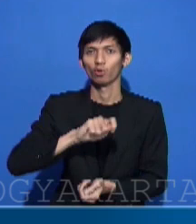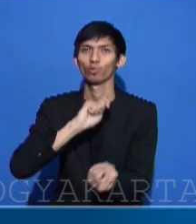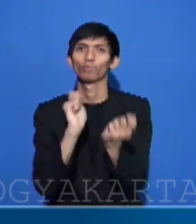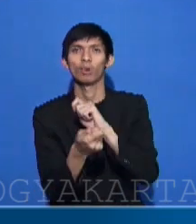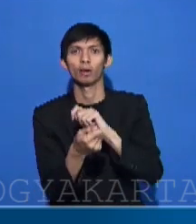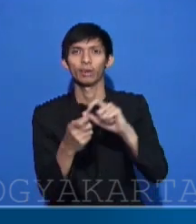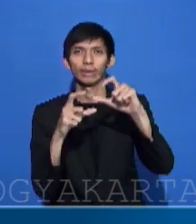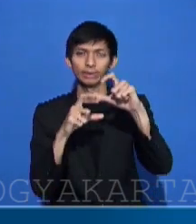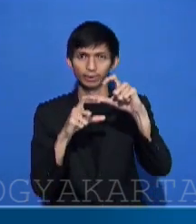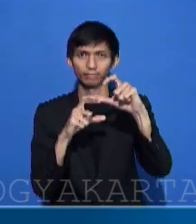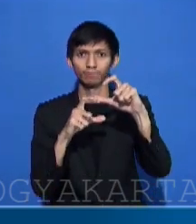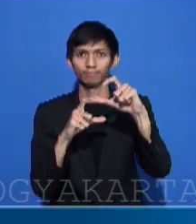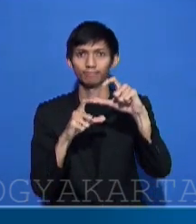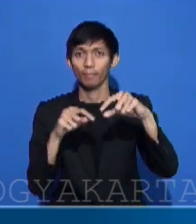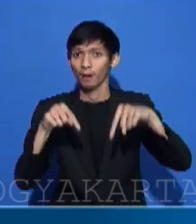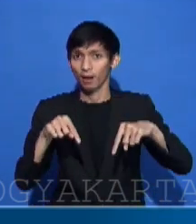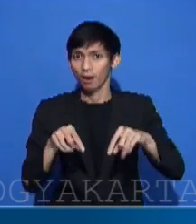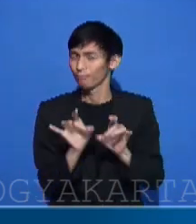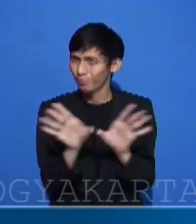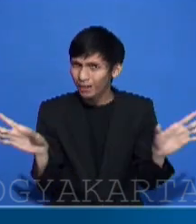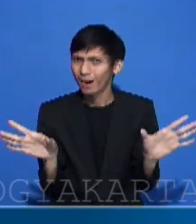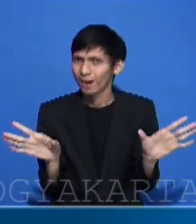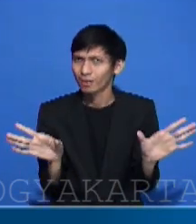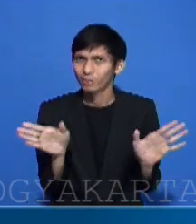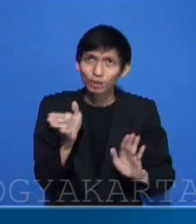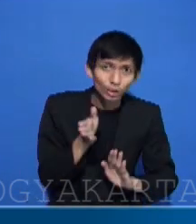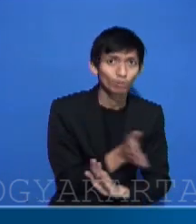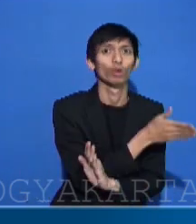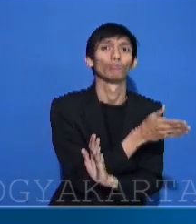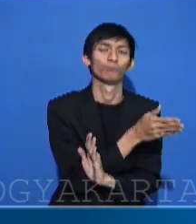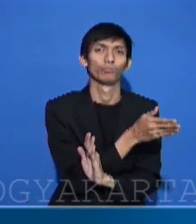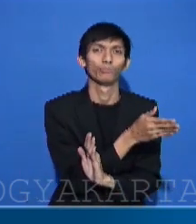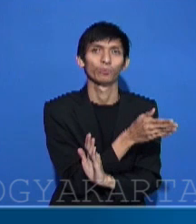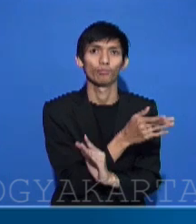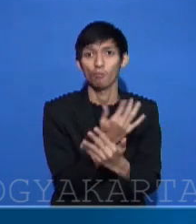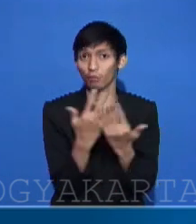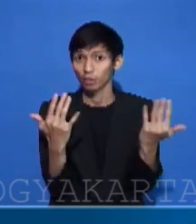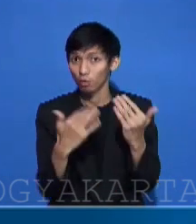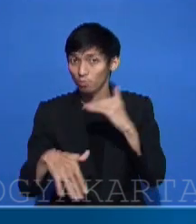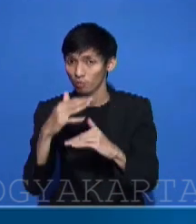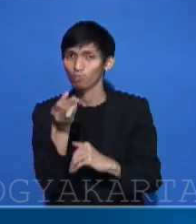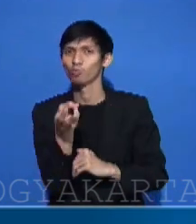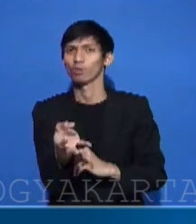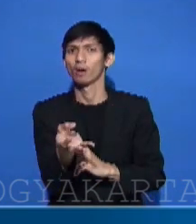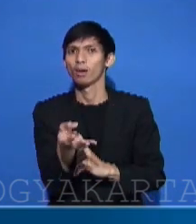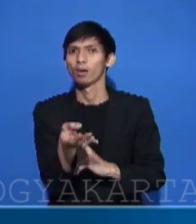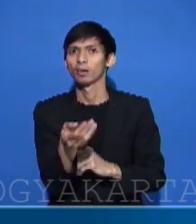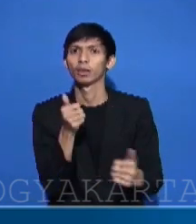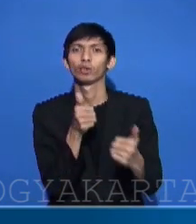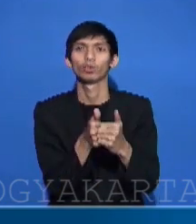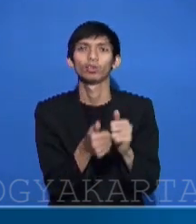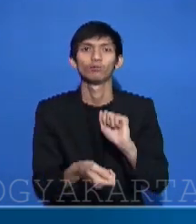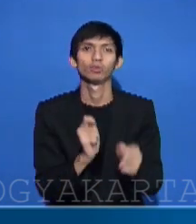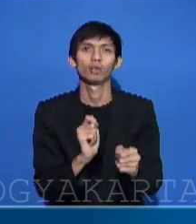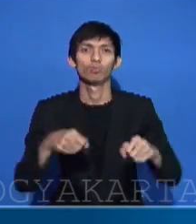rute tersebut sangat berbeda sekali dari sebelumnya sehingga memudahkan masyarakat Tomohon SIM untuk mengikuti ujian praktek sepeda